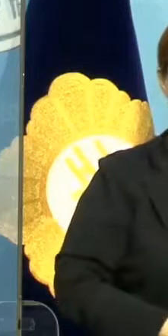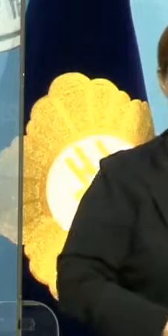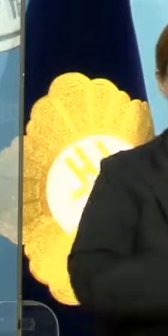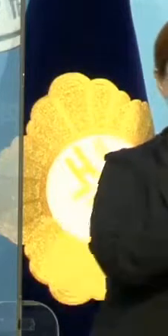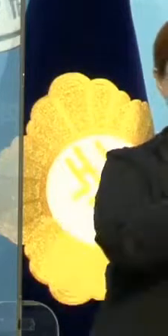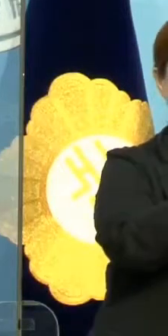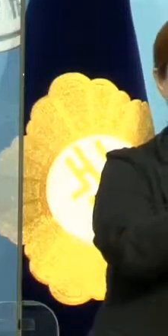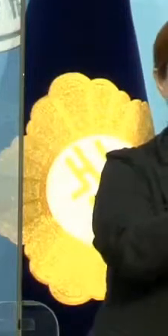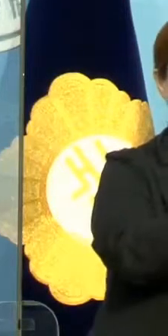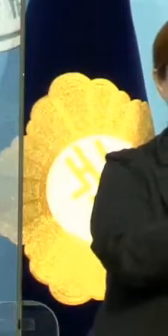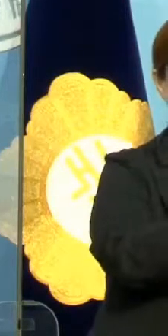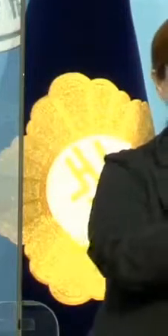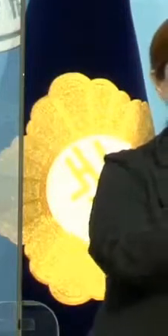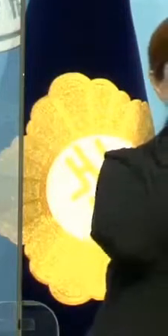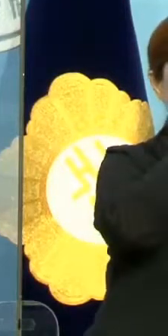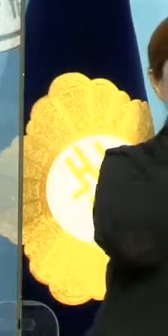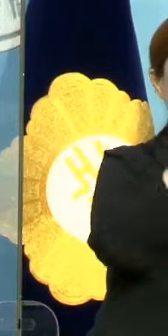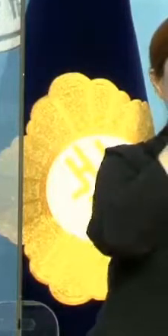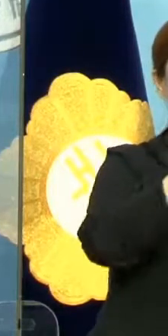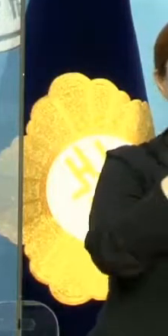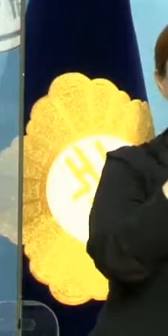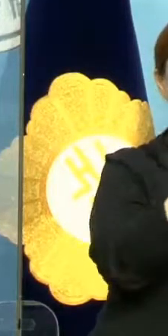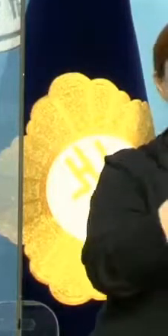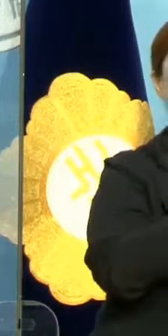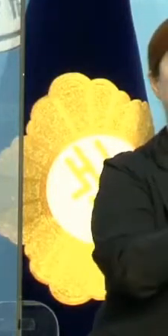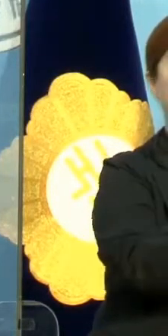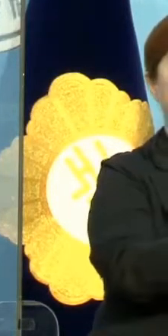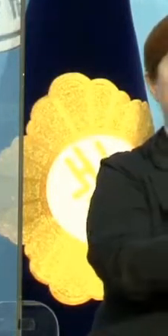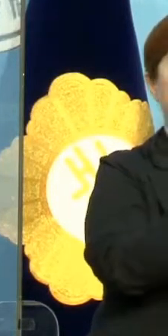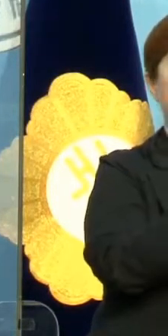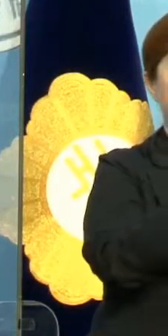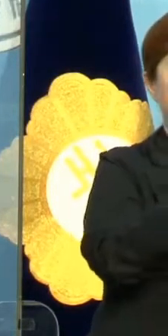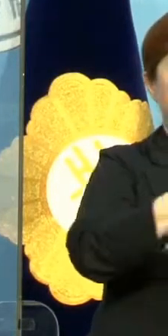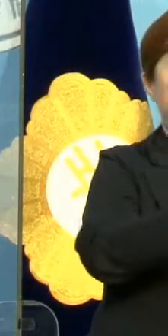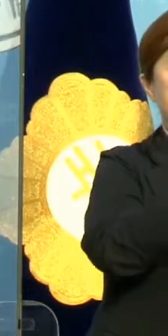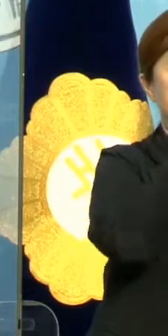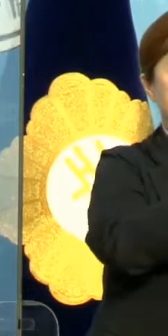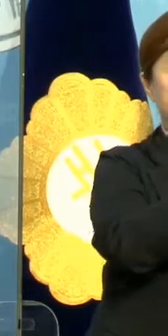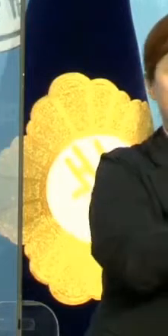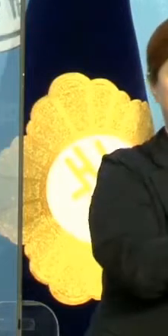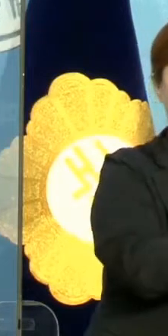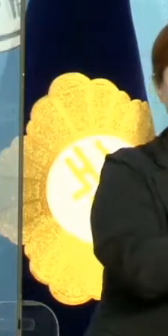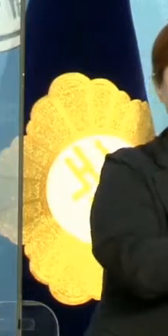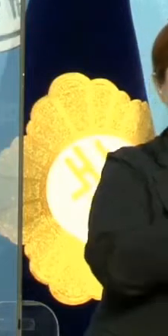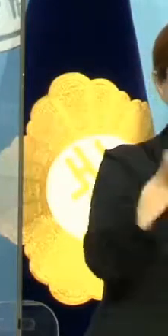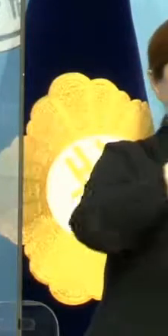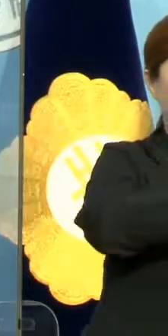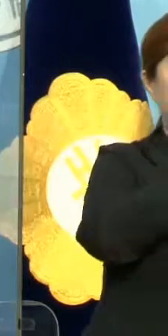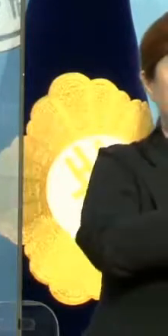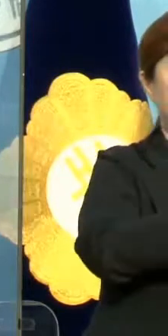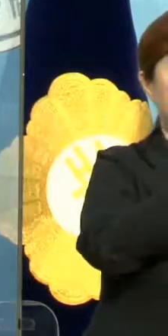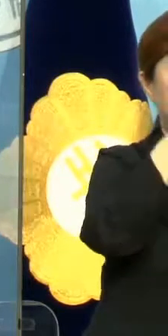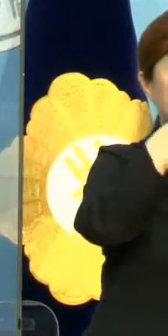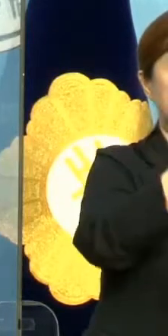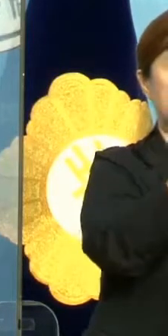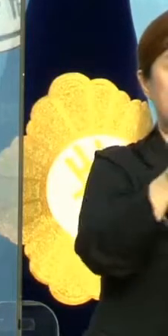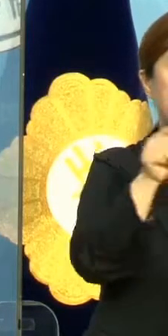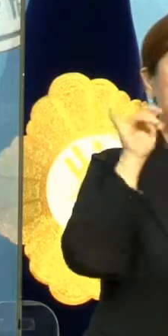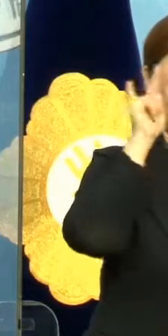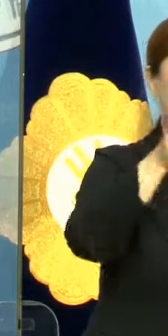둘째 이나경 대표는 더 부러운 민주당 재선 의원인 이스타항공 창업자 일가의